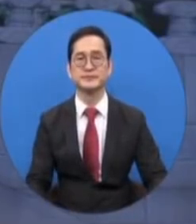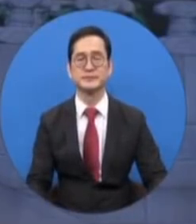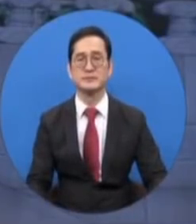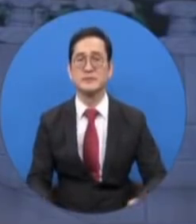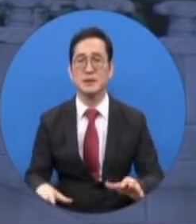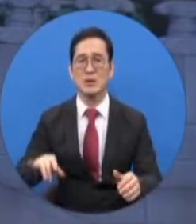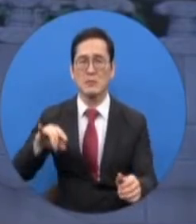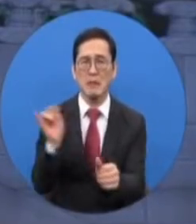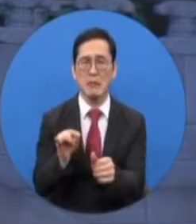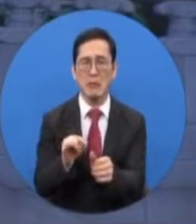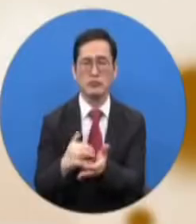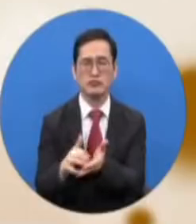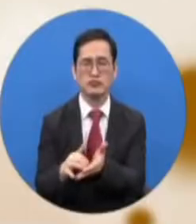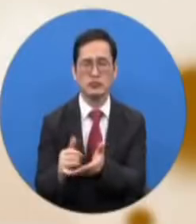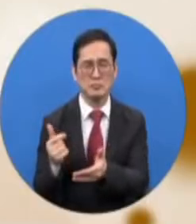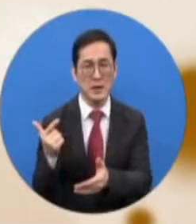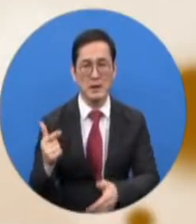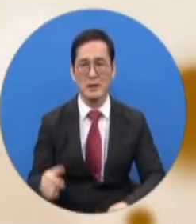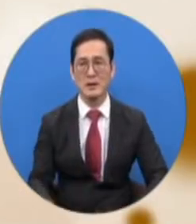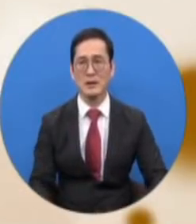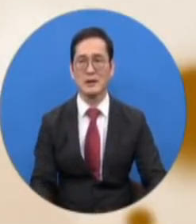넘었습니다.